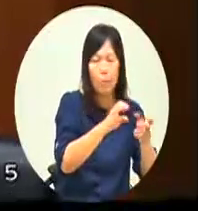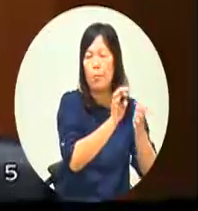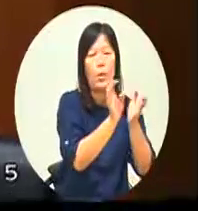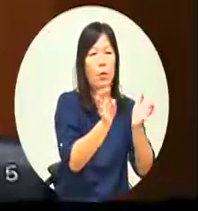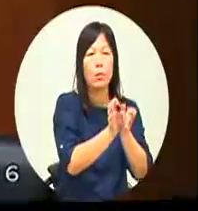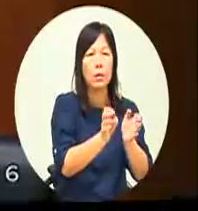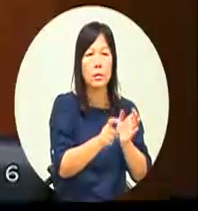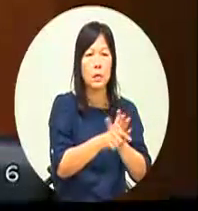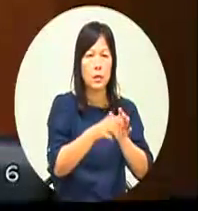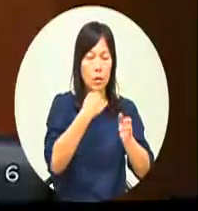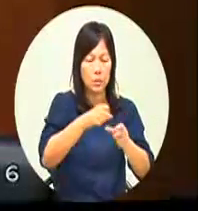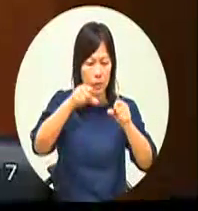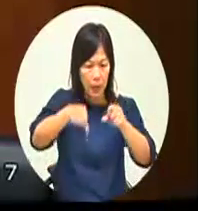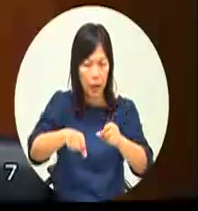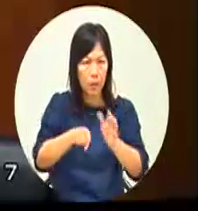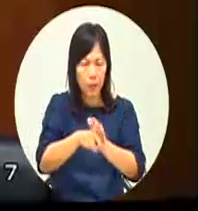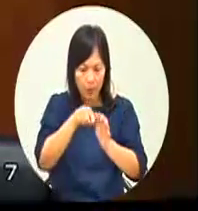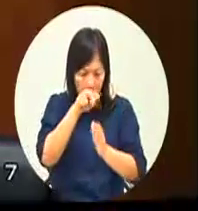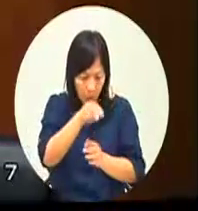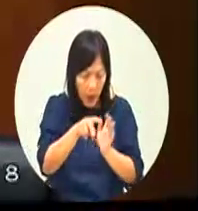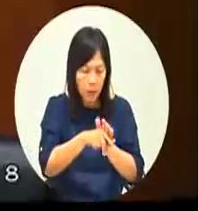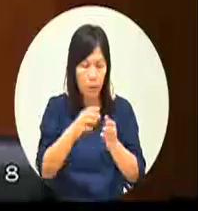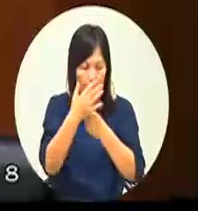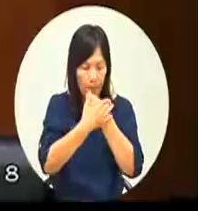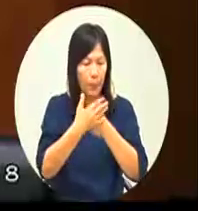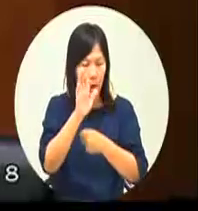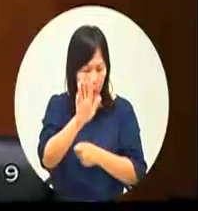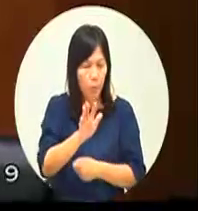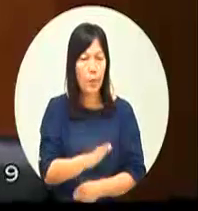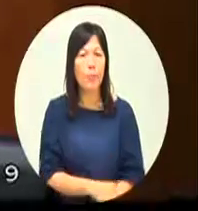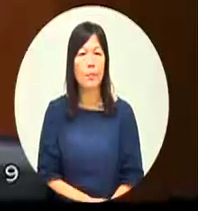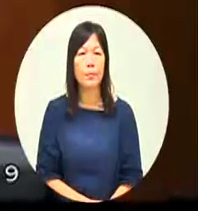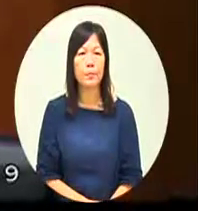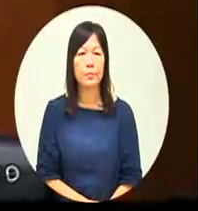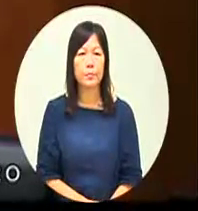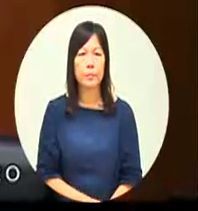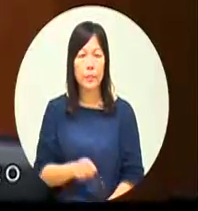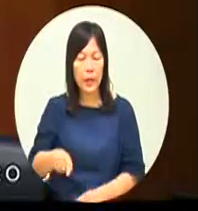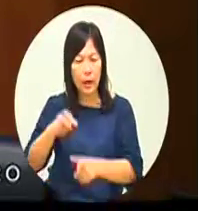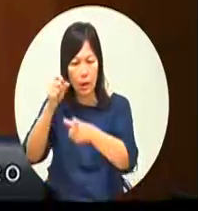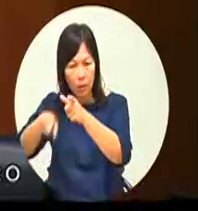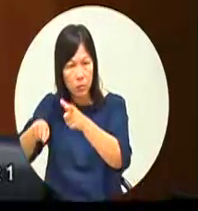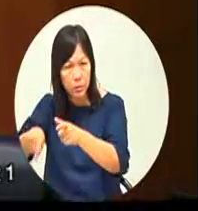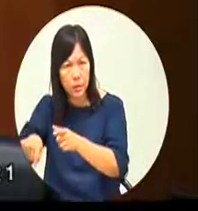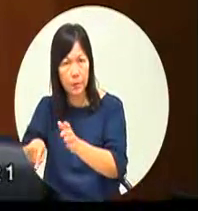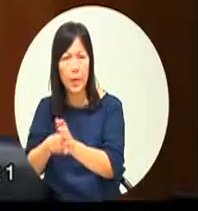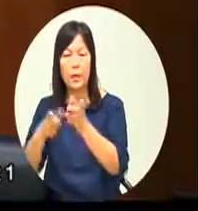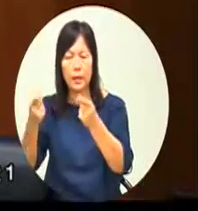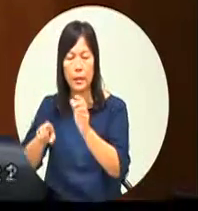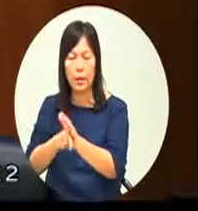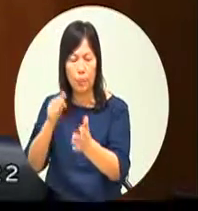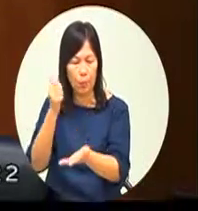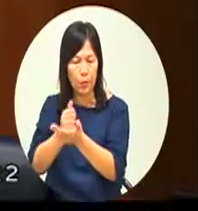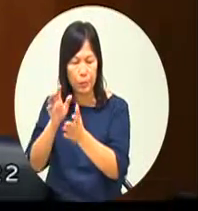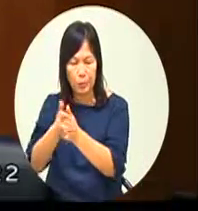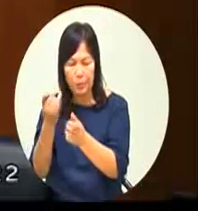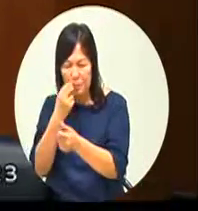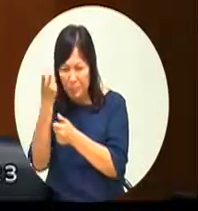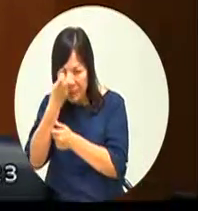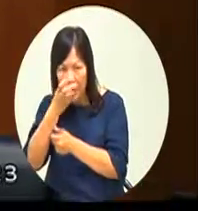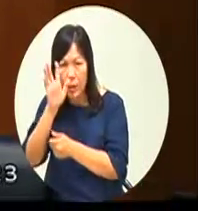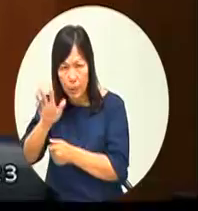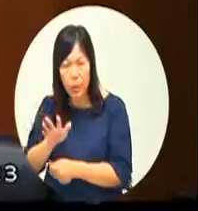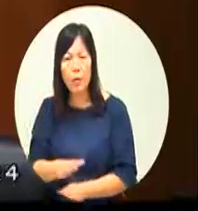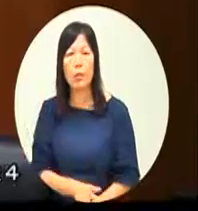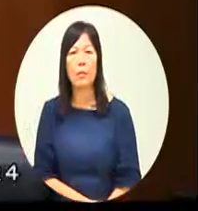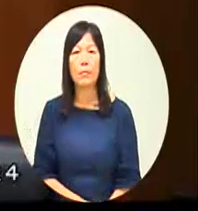以在合约里头清清楚楚的受到保障。那在这个业者的部分呢，也可以相对的得到一个约束力，所以这个部